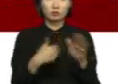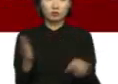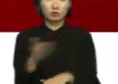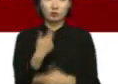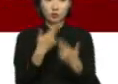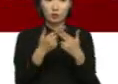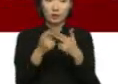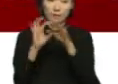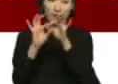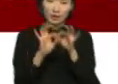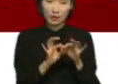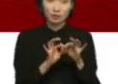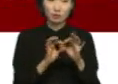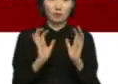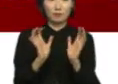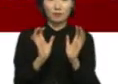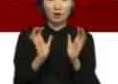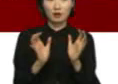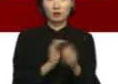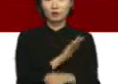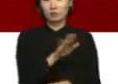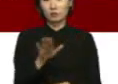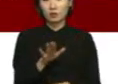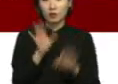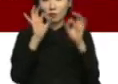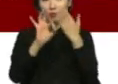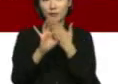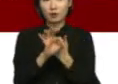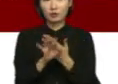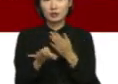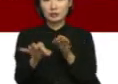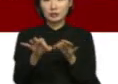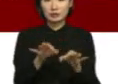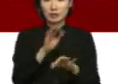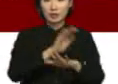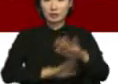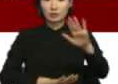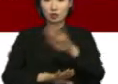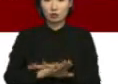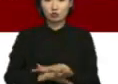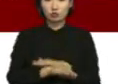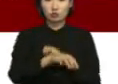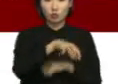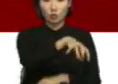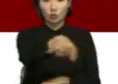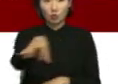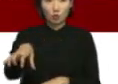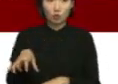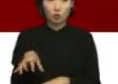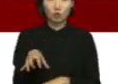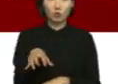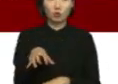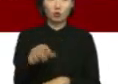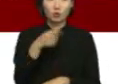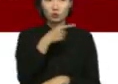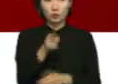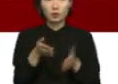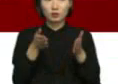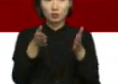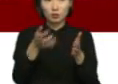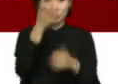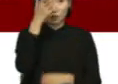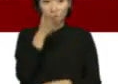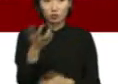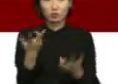했고요 그래서 저희가 거의 보는 시장 차음 으로 보면 더 소방도로 러 기 부채 럽 공헌으로 사파도